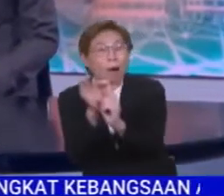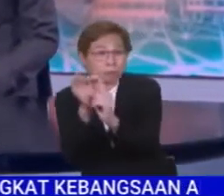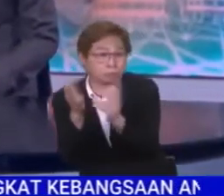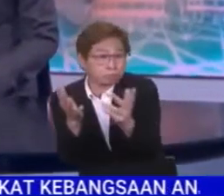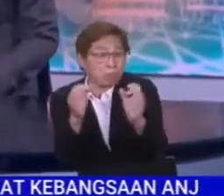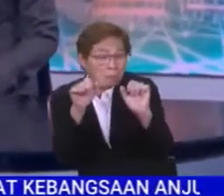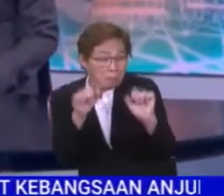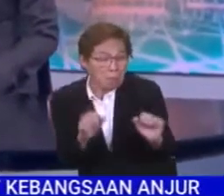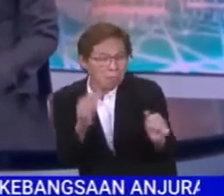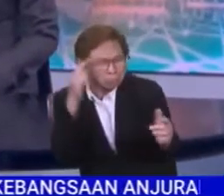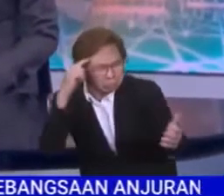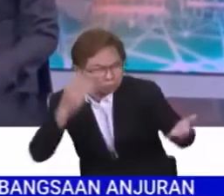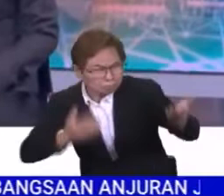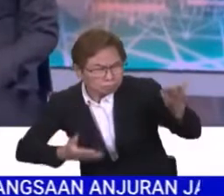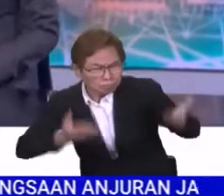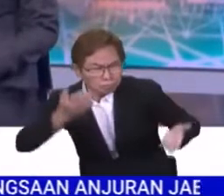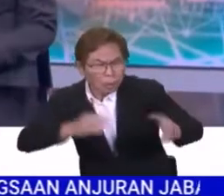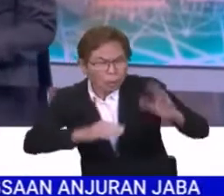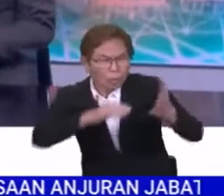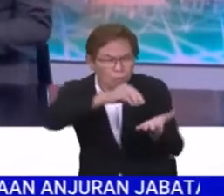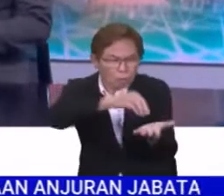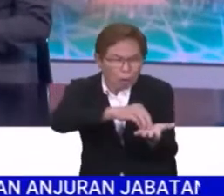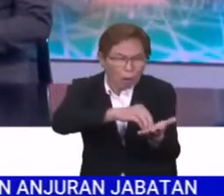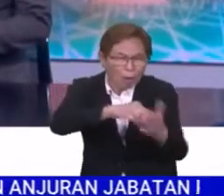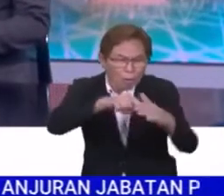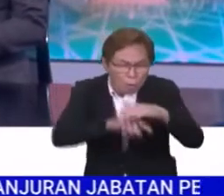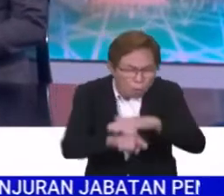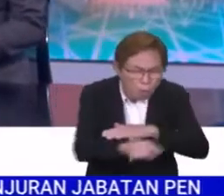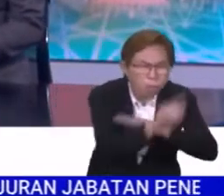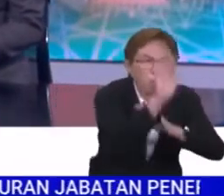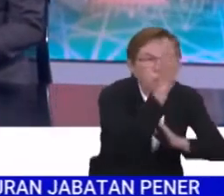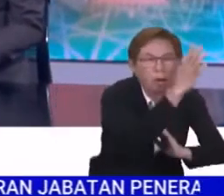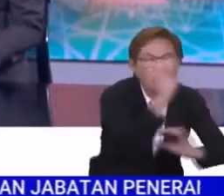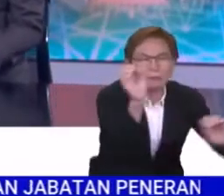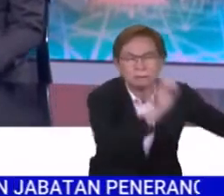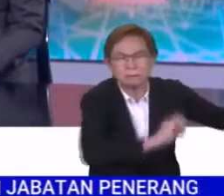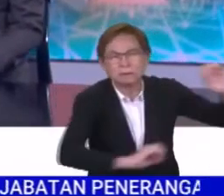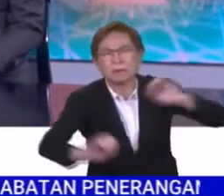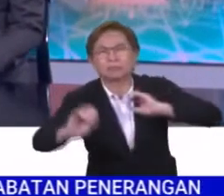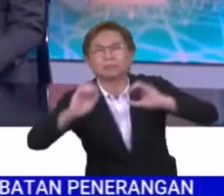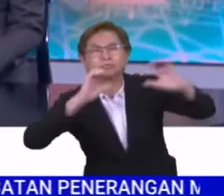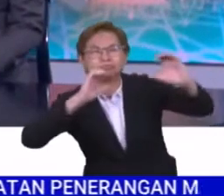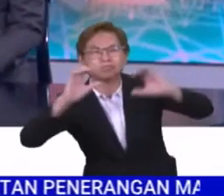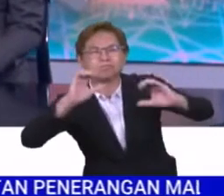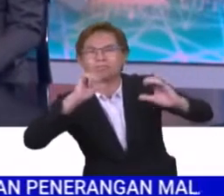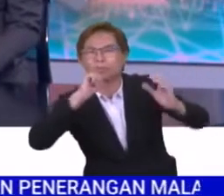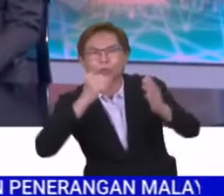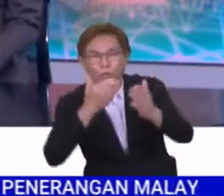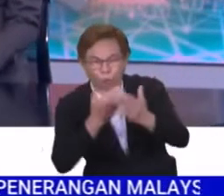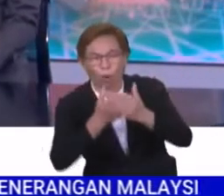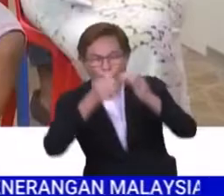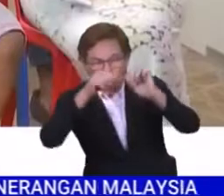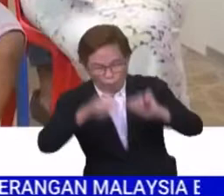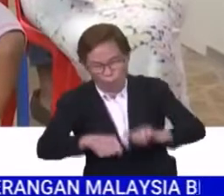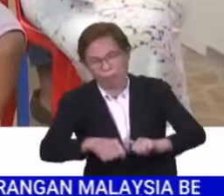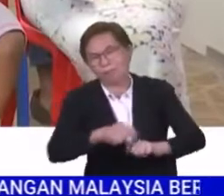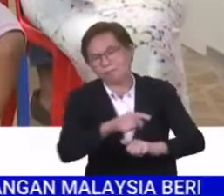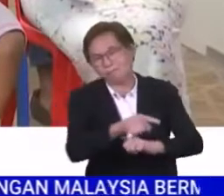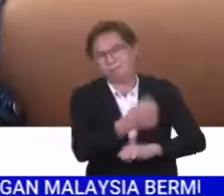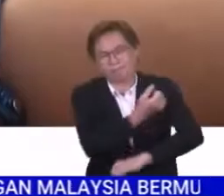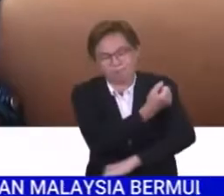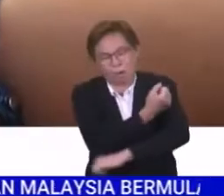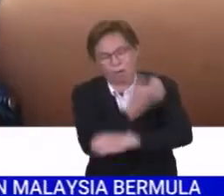Antara boleh dipertimbang faktor lokasi pedalaman atau kawasan tanpa liputan telekomunikasi yang baik.